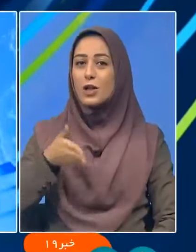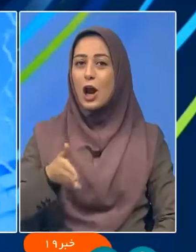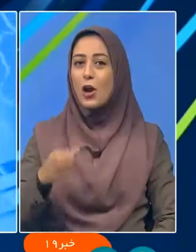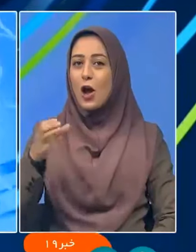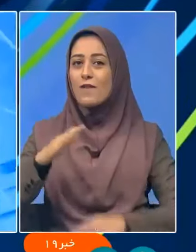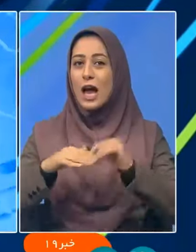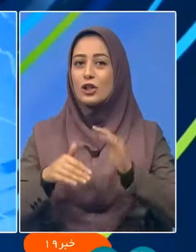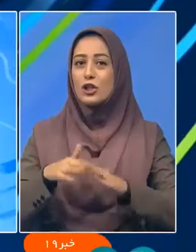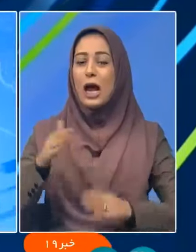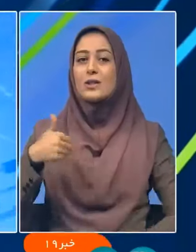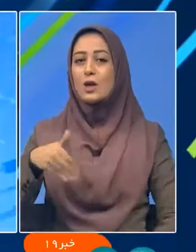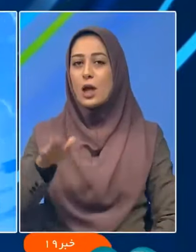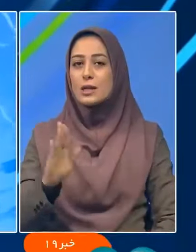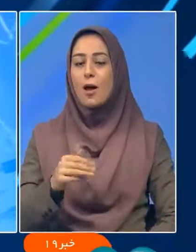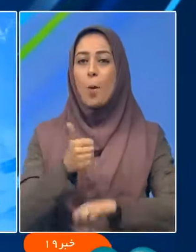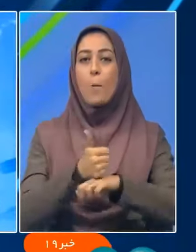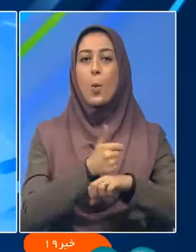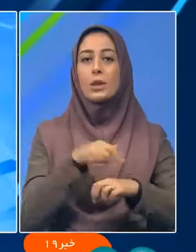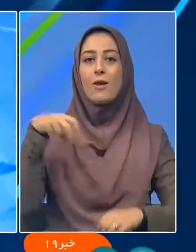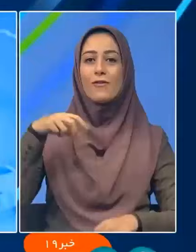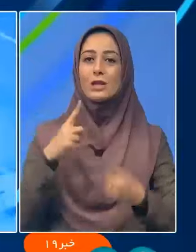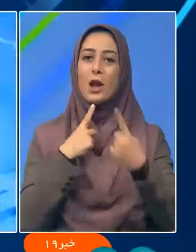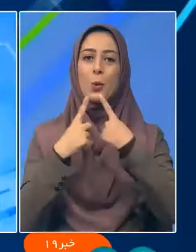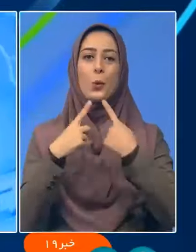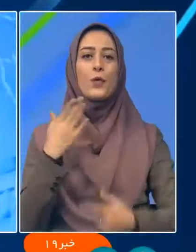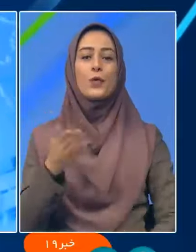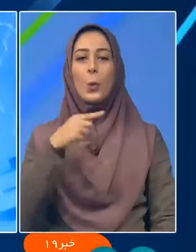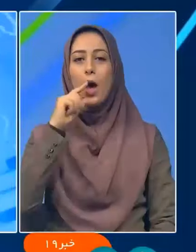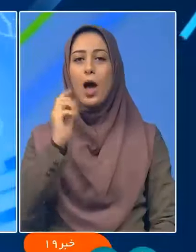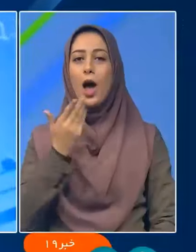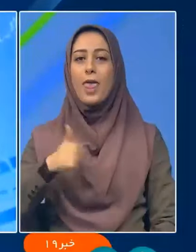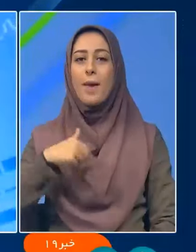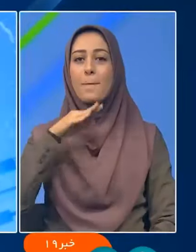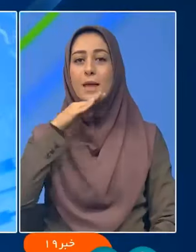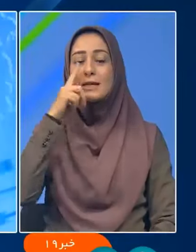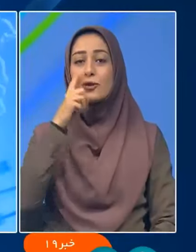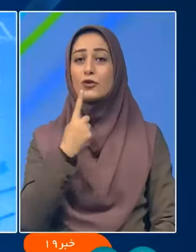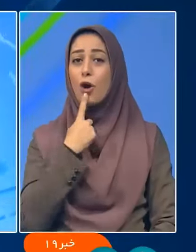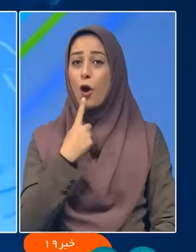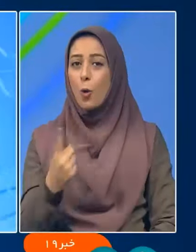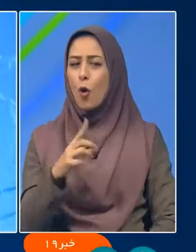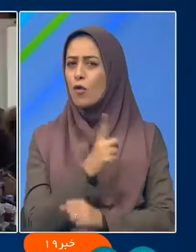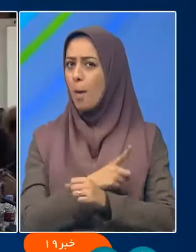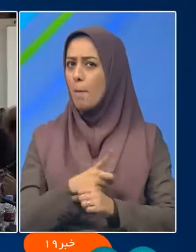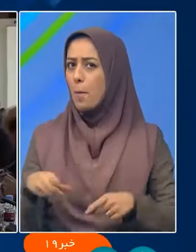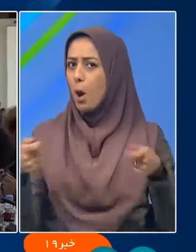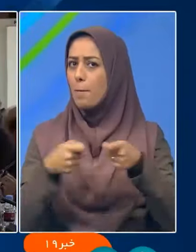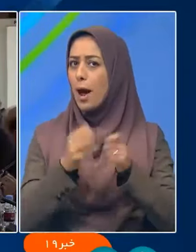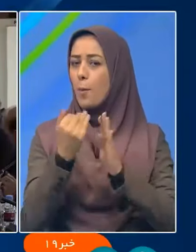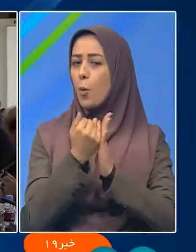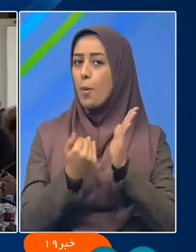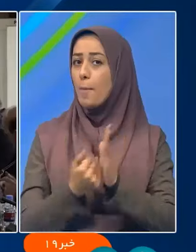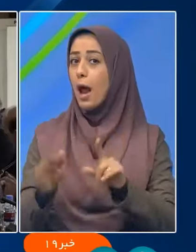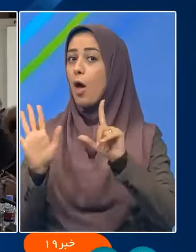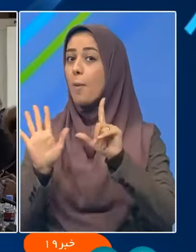و با مدیران این وزارتخانه دیدار و گفتگو کرد. آقای پزشکیان در این دیدار بر اجرای مأموریت های مربوط به برنامه هفتم